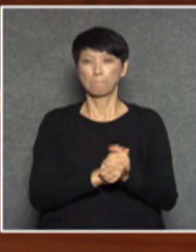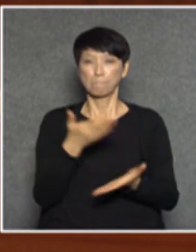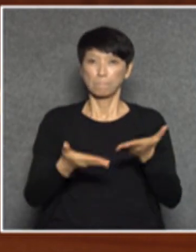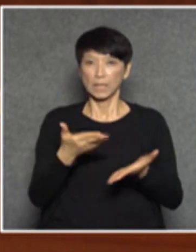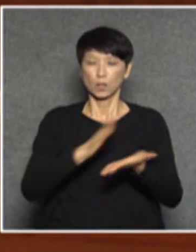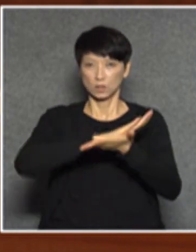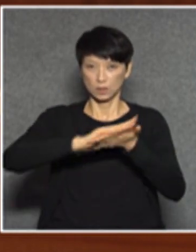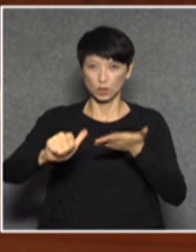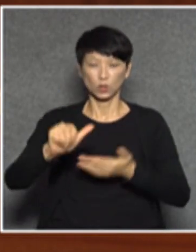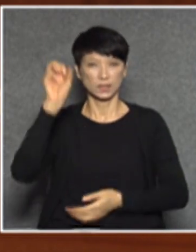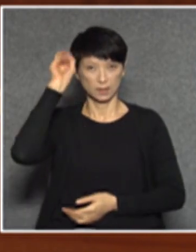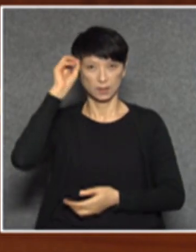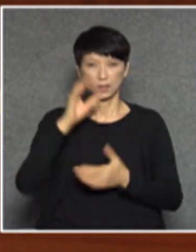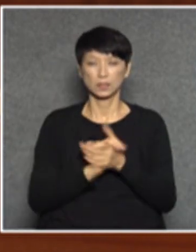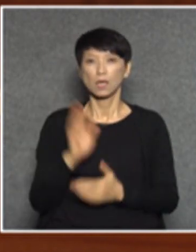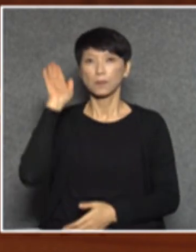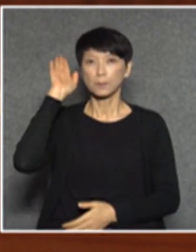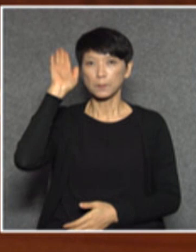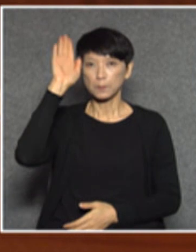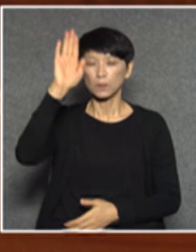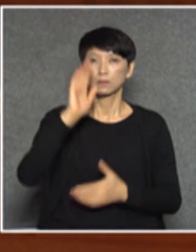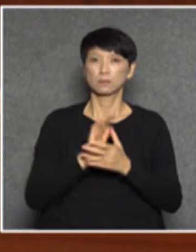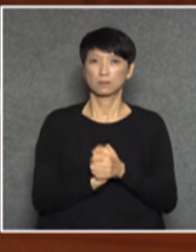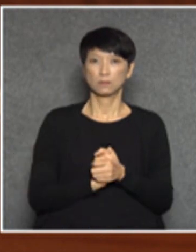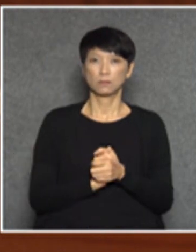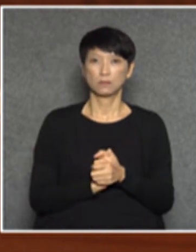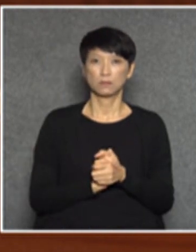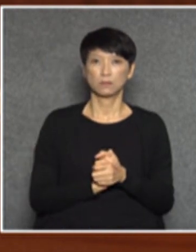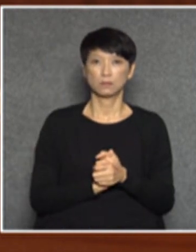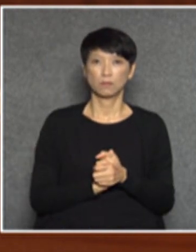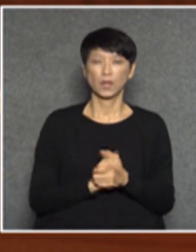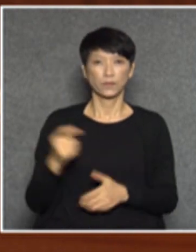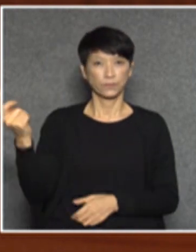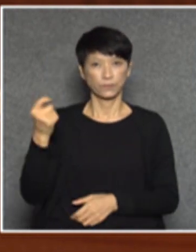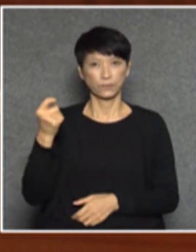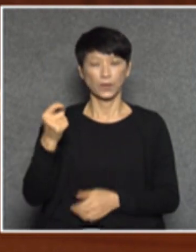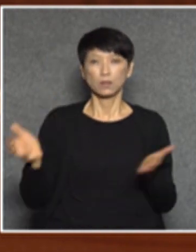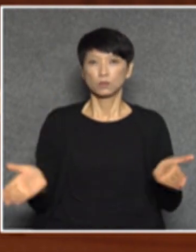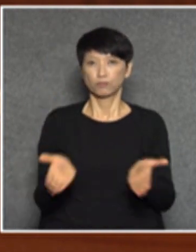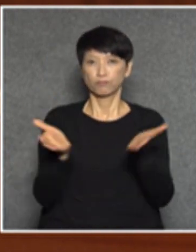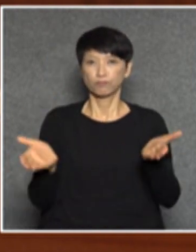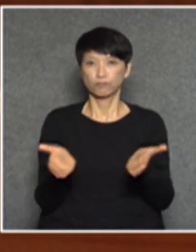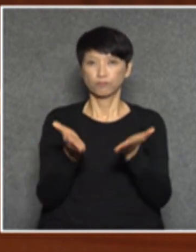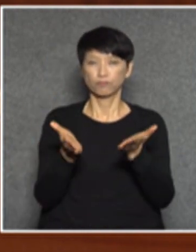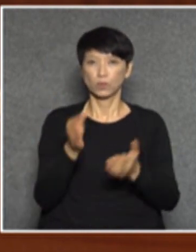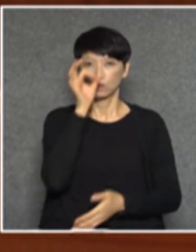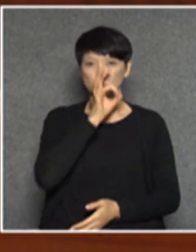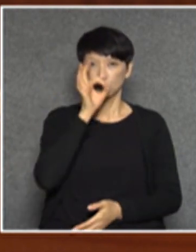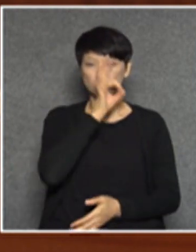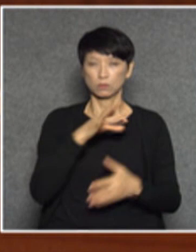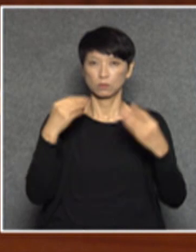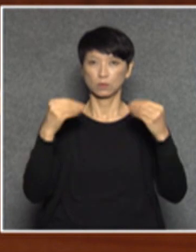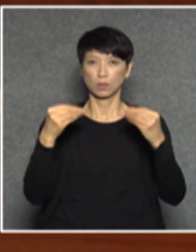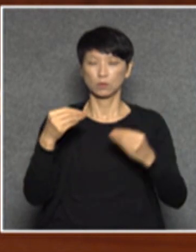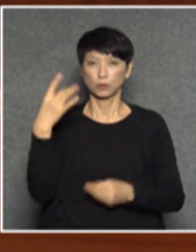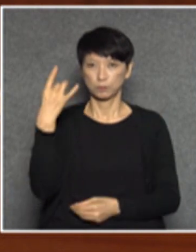議。我們希望能夠盡快推動免費幼稚園教育，用